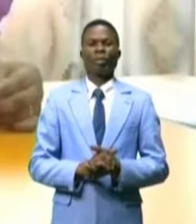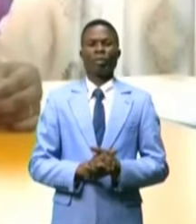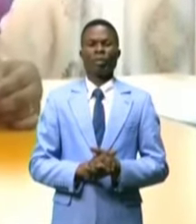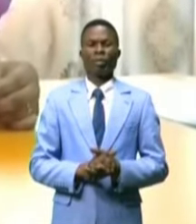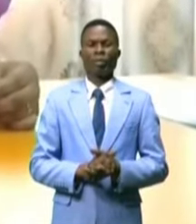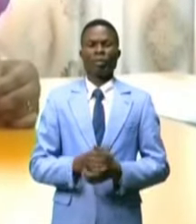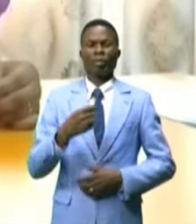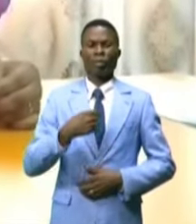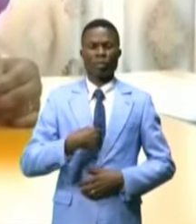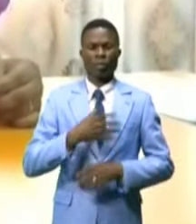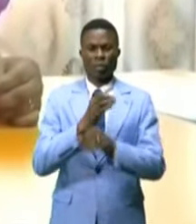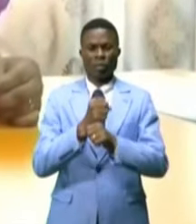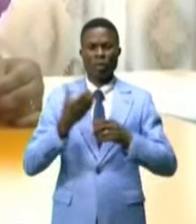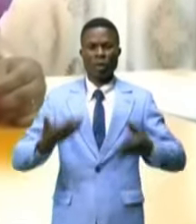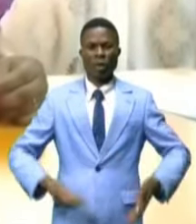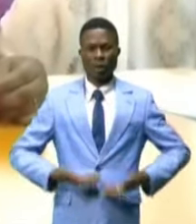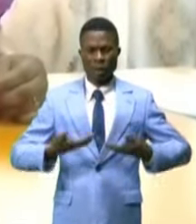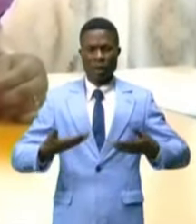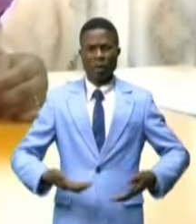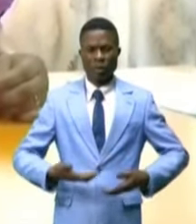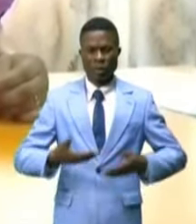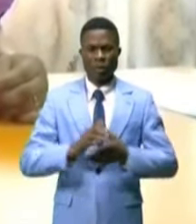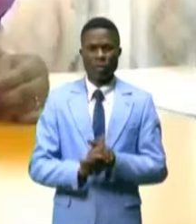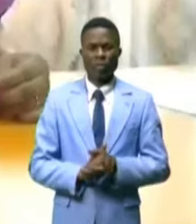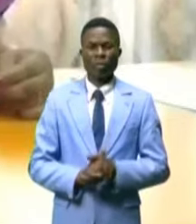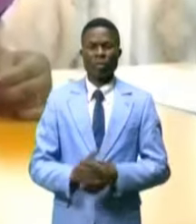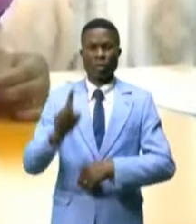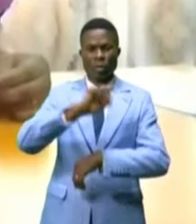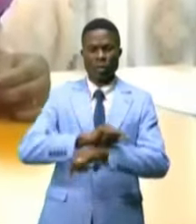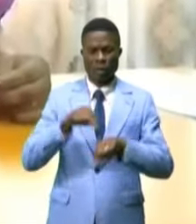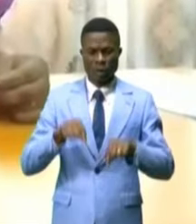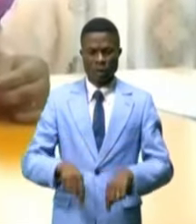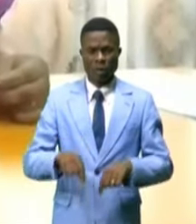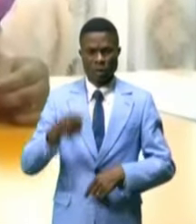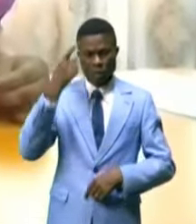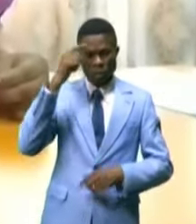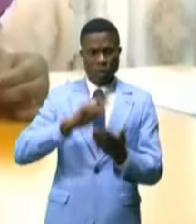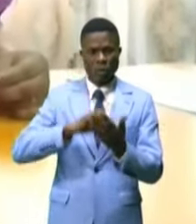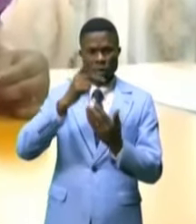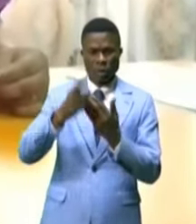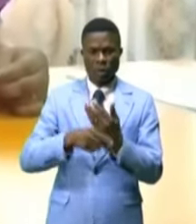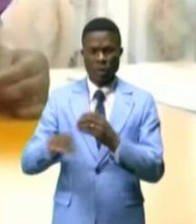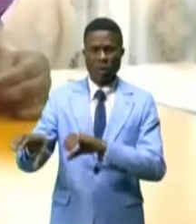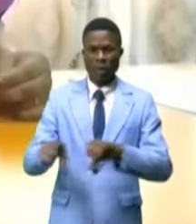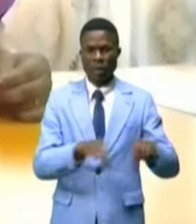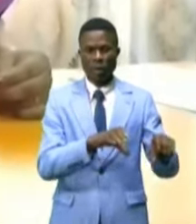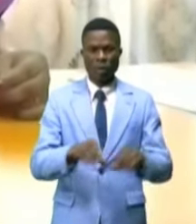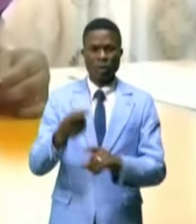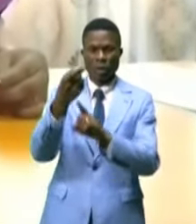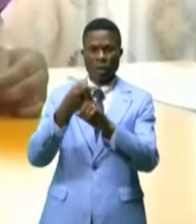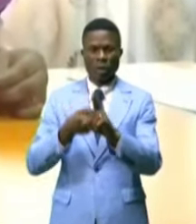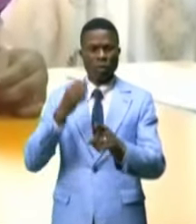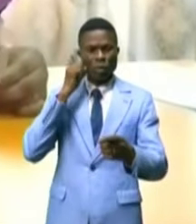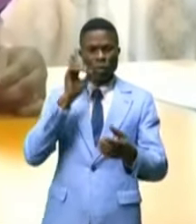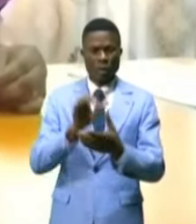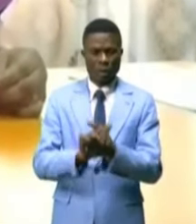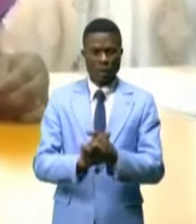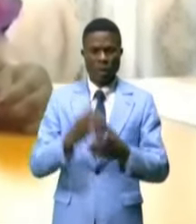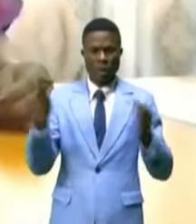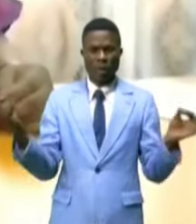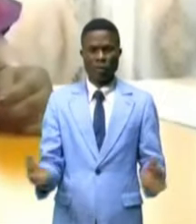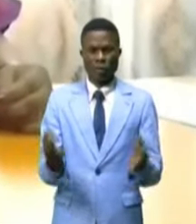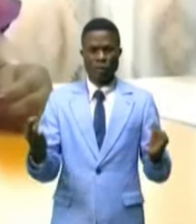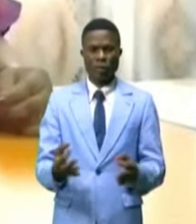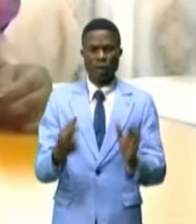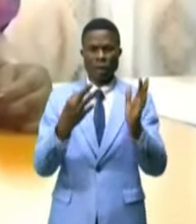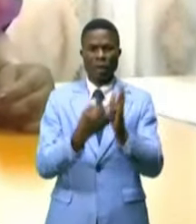Je me fais le plaisir de prendre la parole ces jours dans le cadre des activités du mois de la femme célébrées le 8